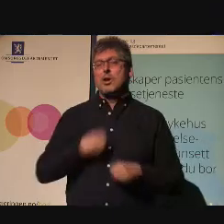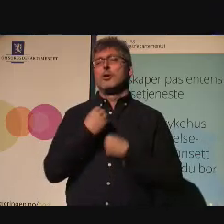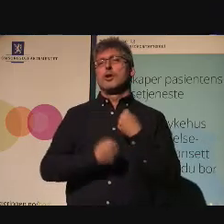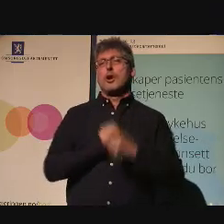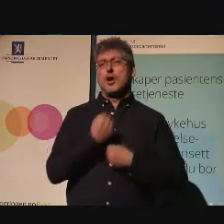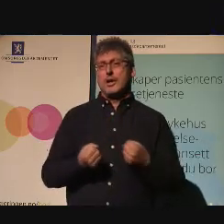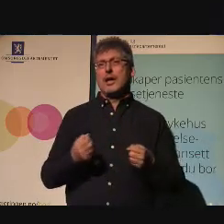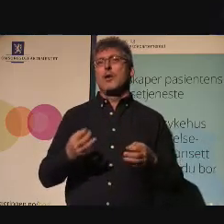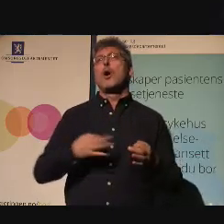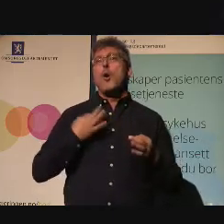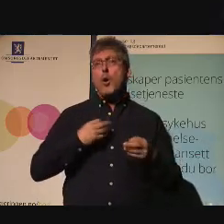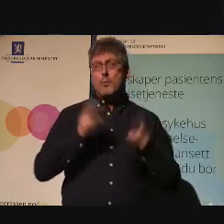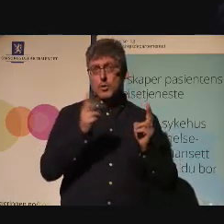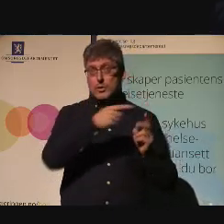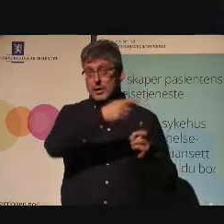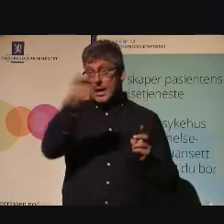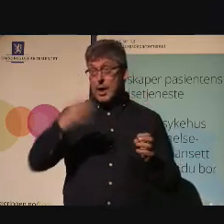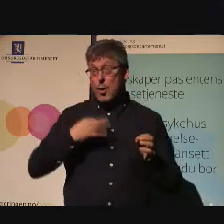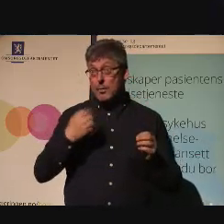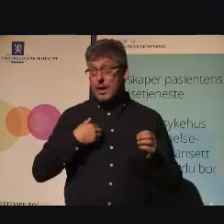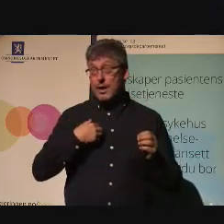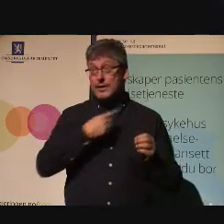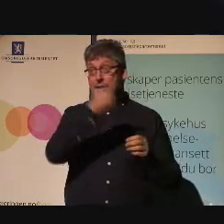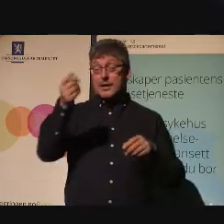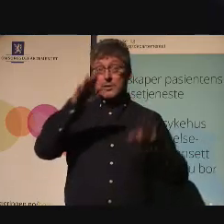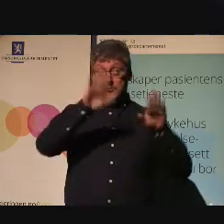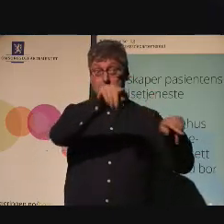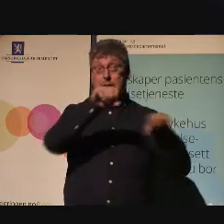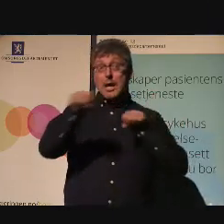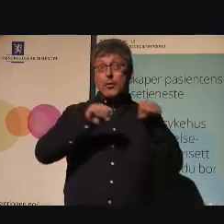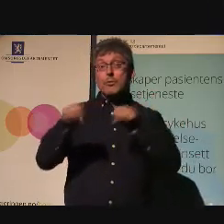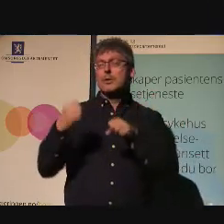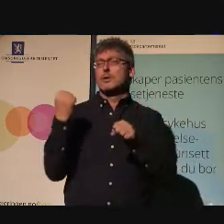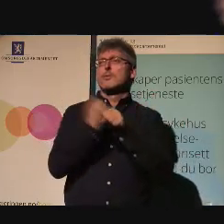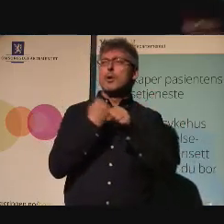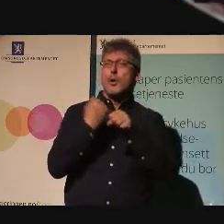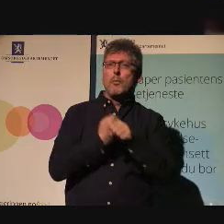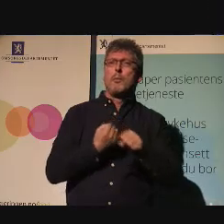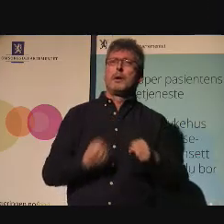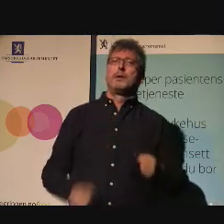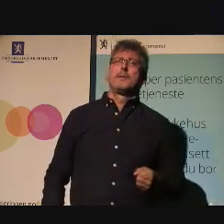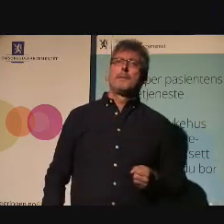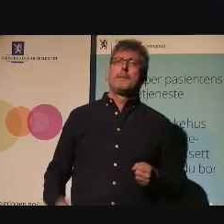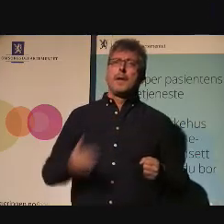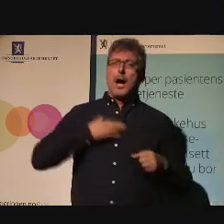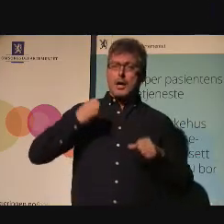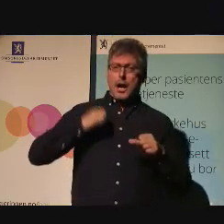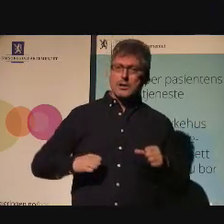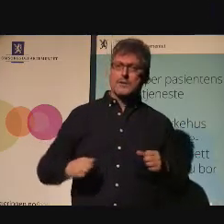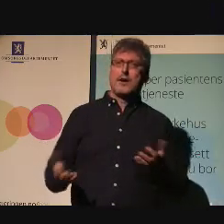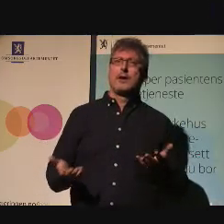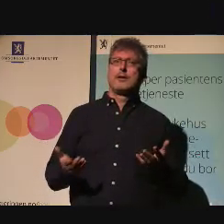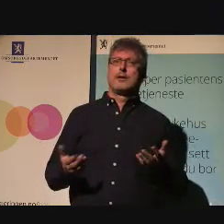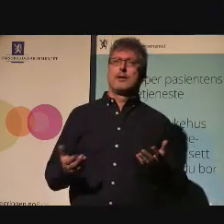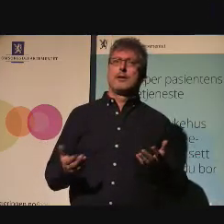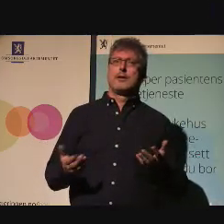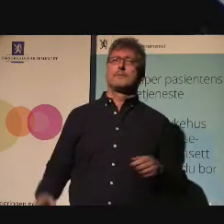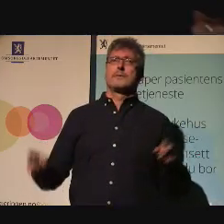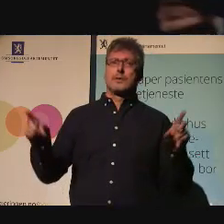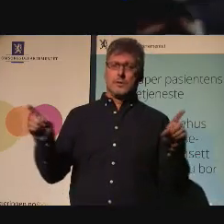er sånn at dere også opplever, dere som sitter i kommunene, jobber, har ansvar, og som